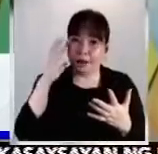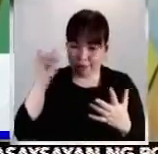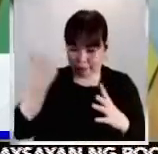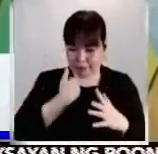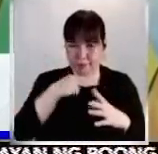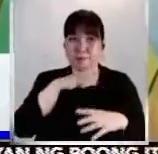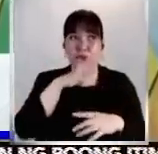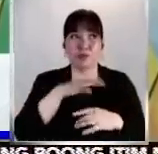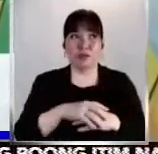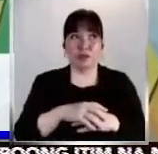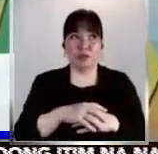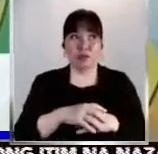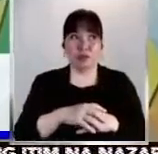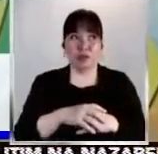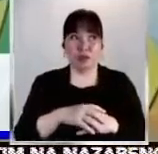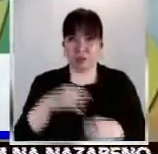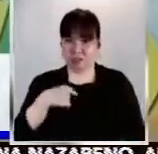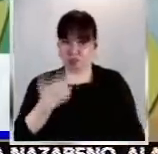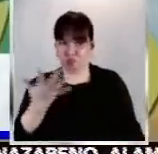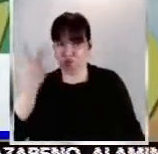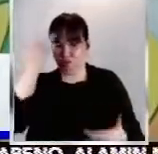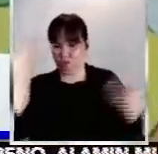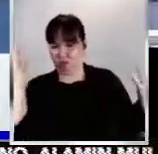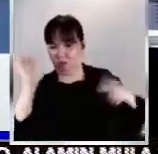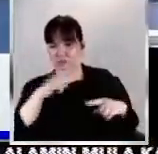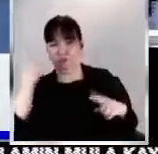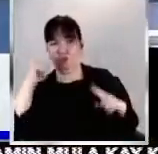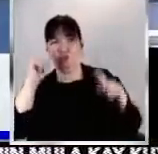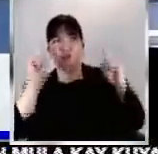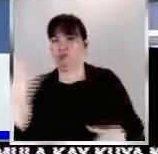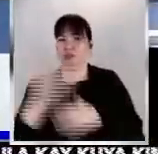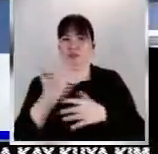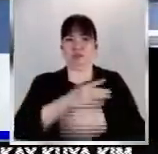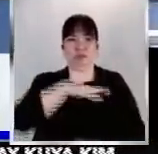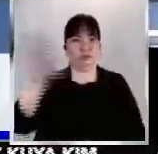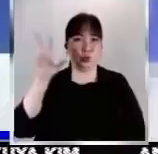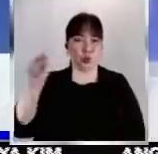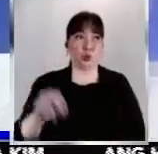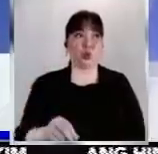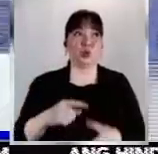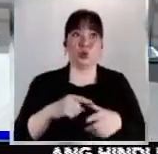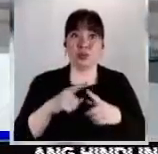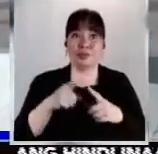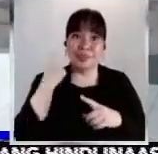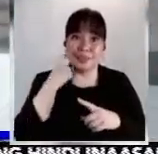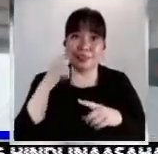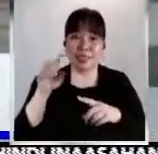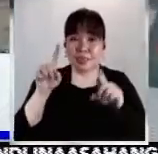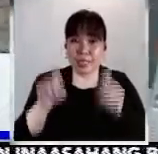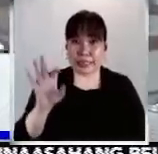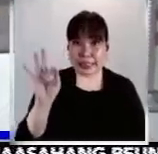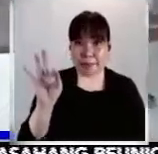sintomas, ba't ka naman magpapatest, di ba? Ang laking abala po. At sa tinest ng PNR kanina na siyam, tatlo